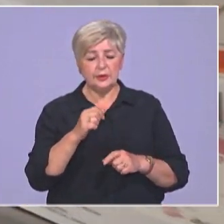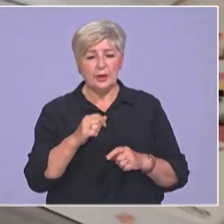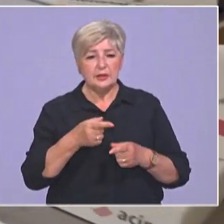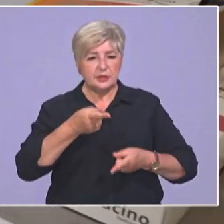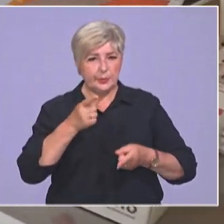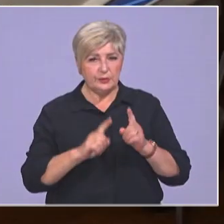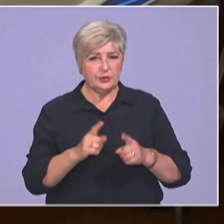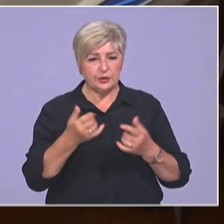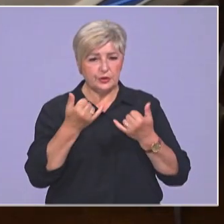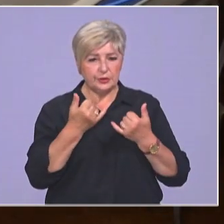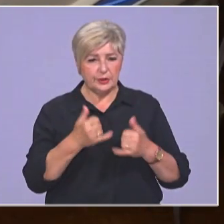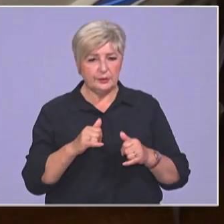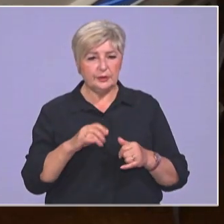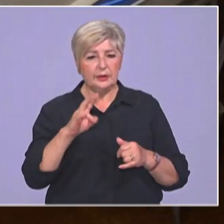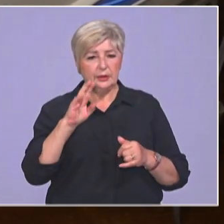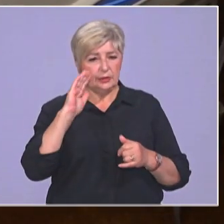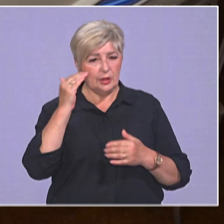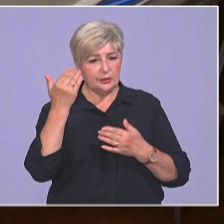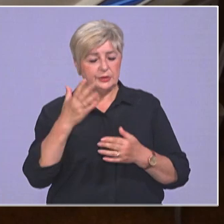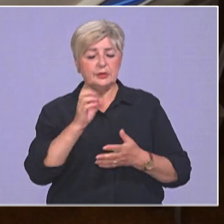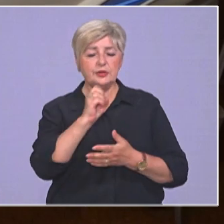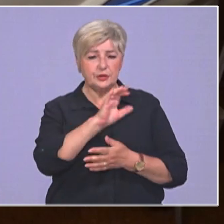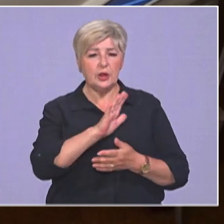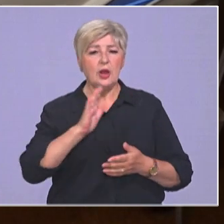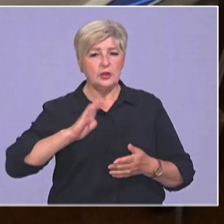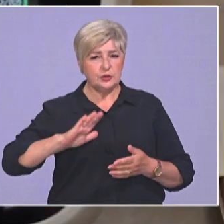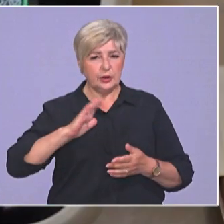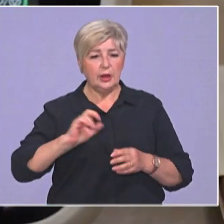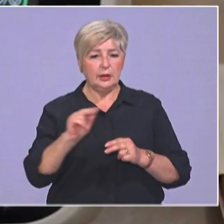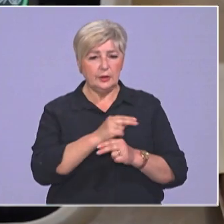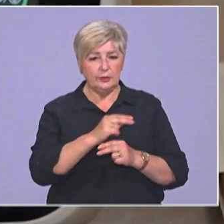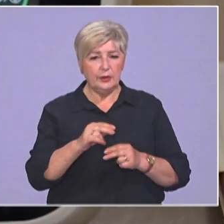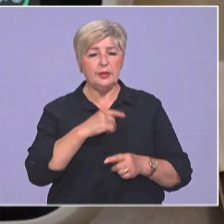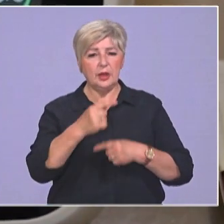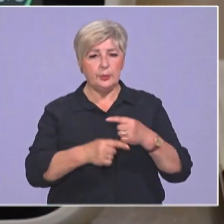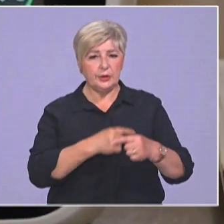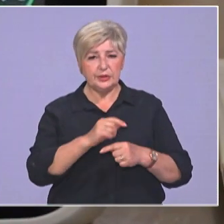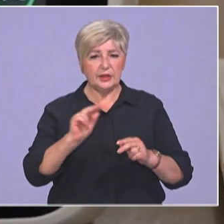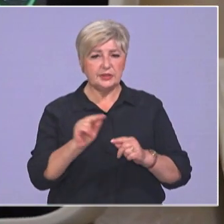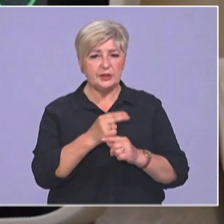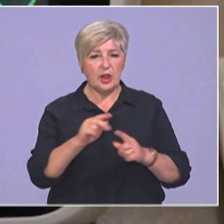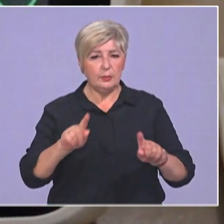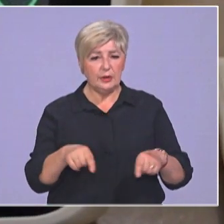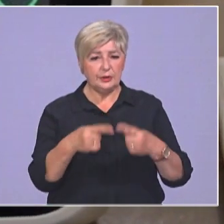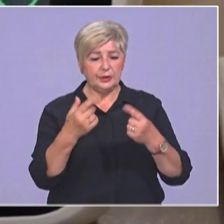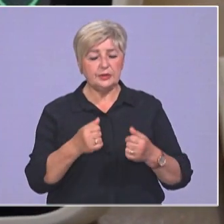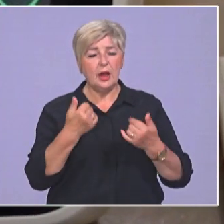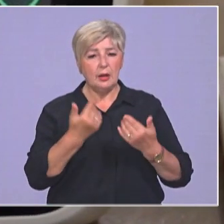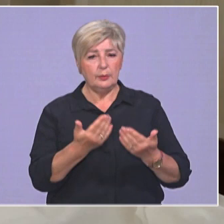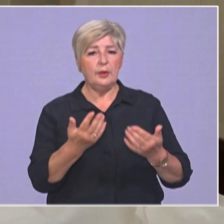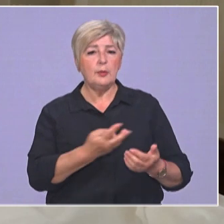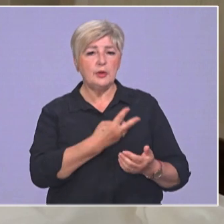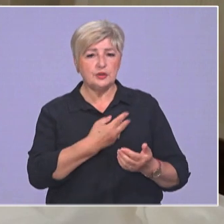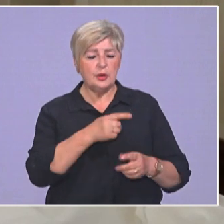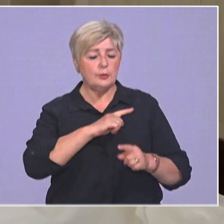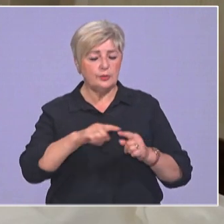нашим захисникам. На Олександра ще чекає лікування та процес реабілітації. А ми бажаємо нашому захисникові якомога скоріше